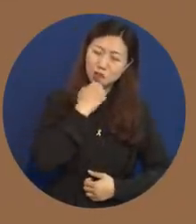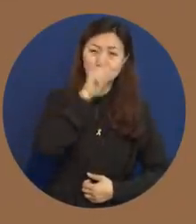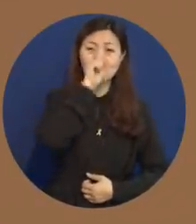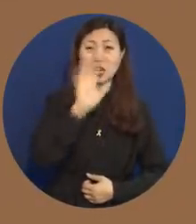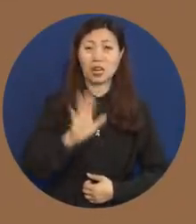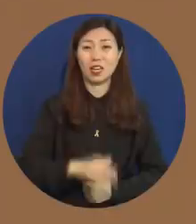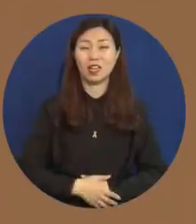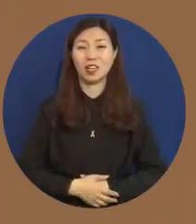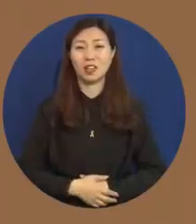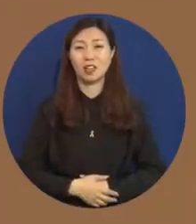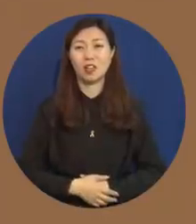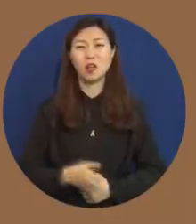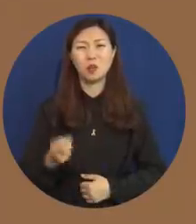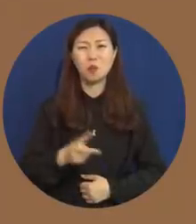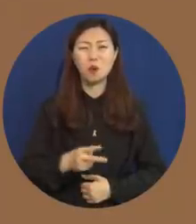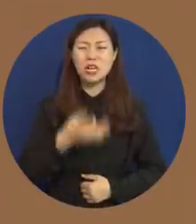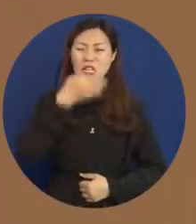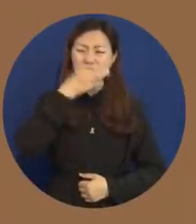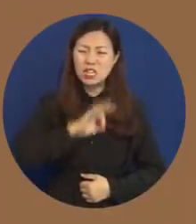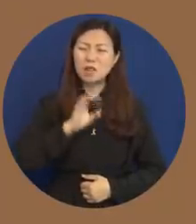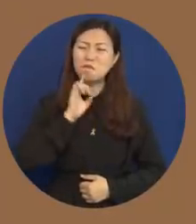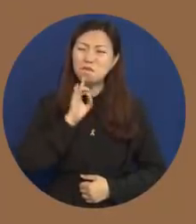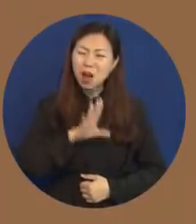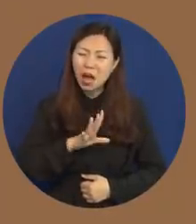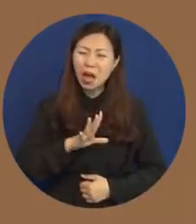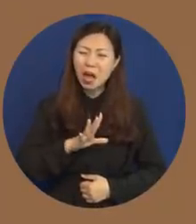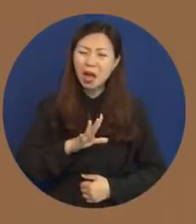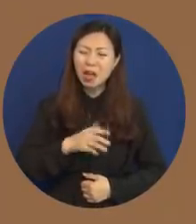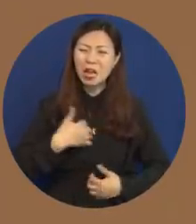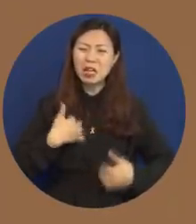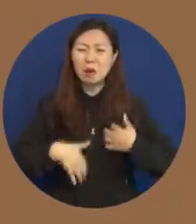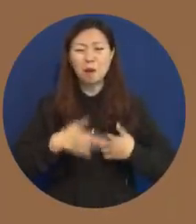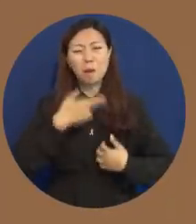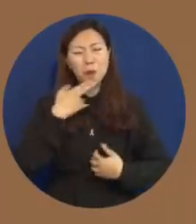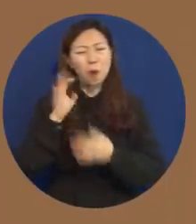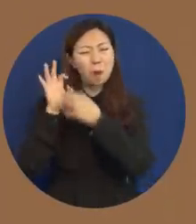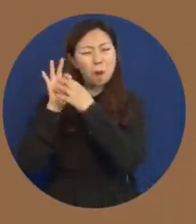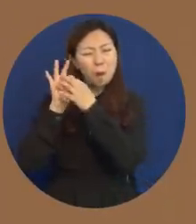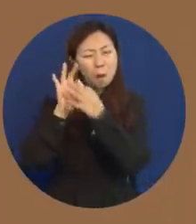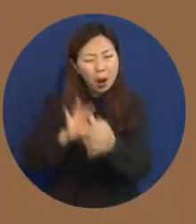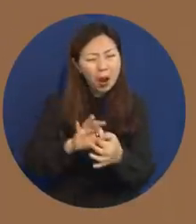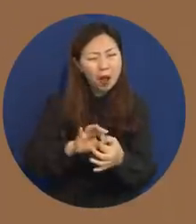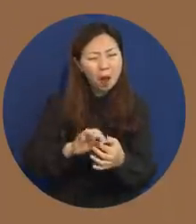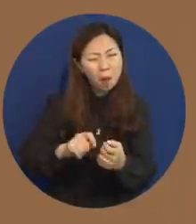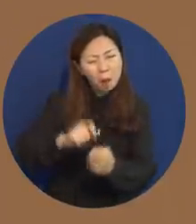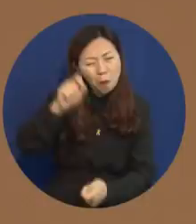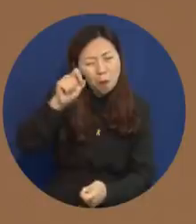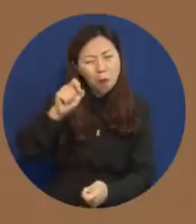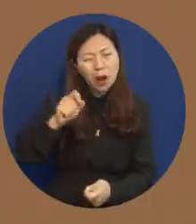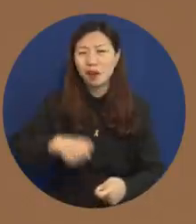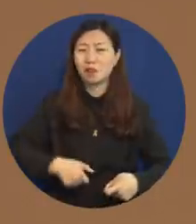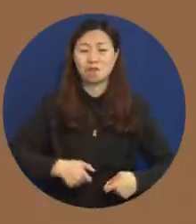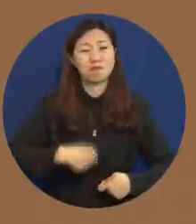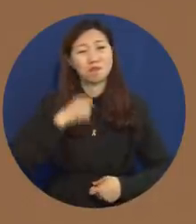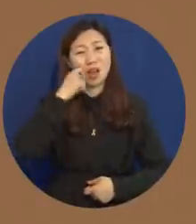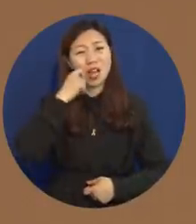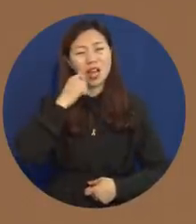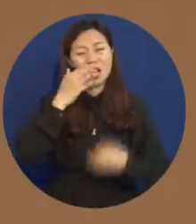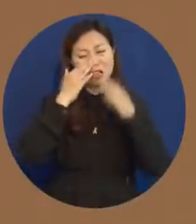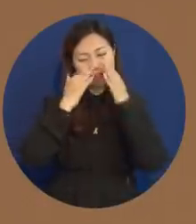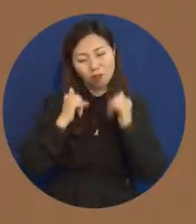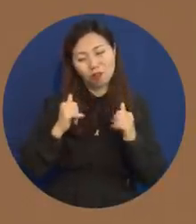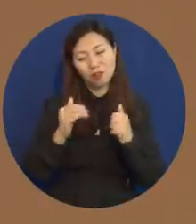아니에요. 그렇다고 이익이 된다고 재미없는 거를 너무 오래 할 수는 없어요. 지루하니까 그냥